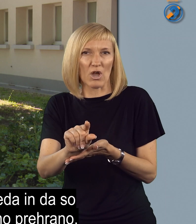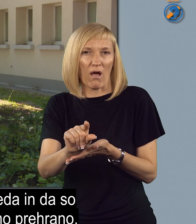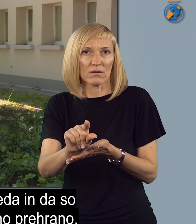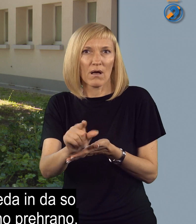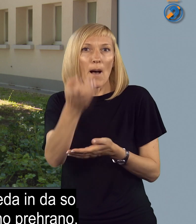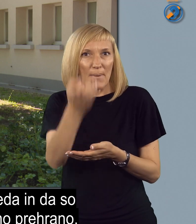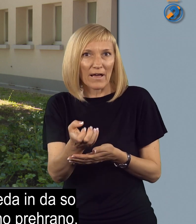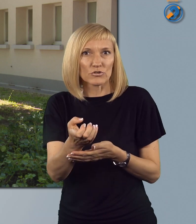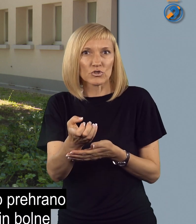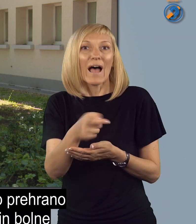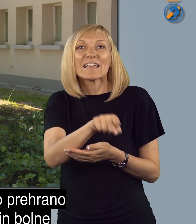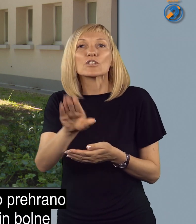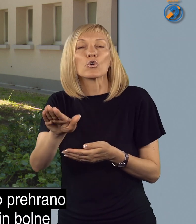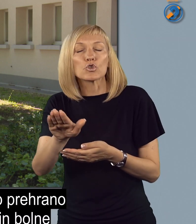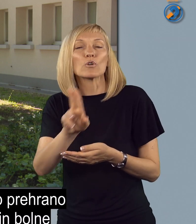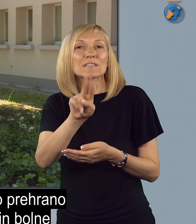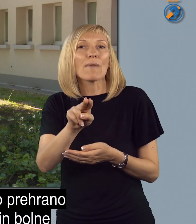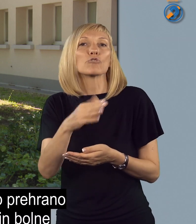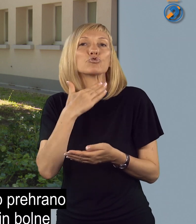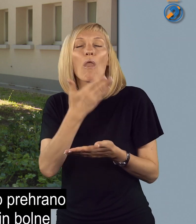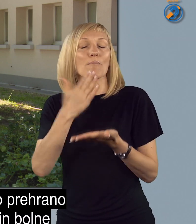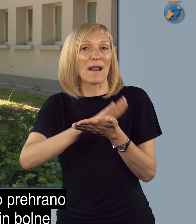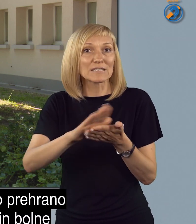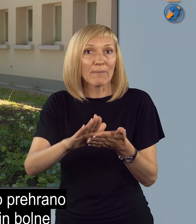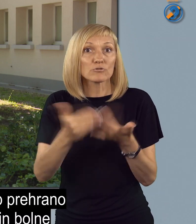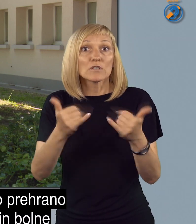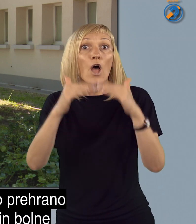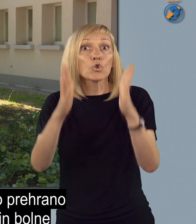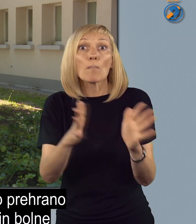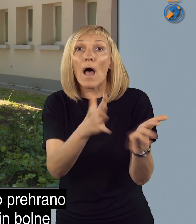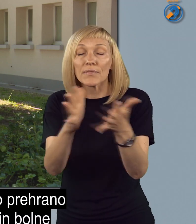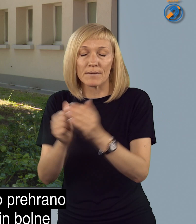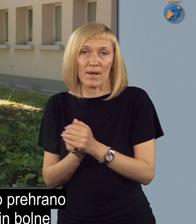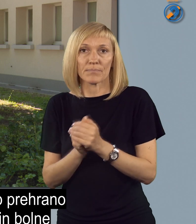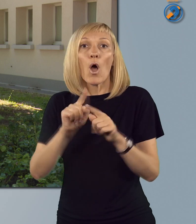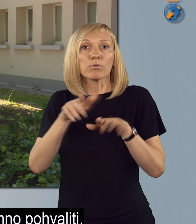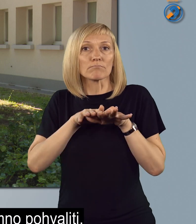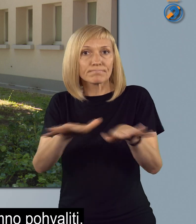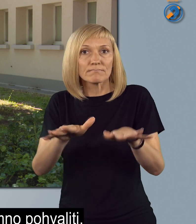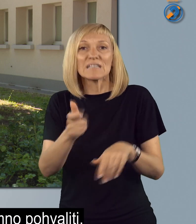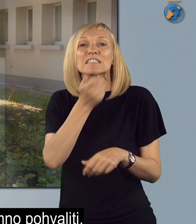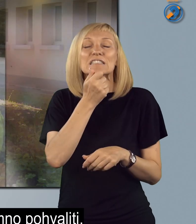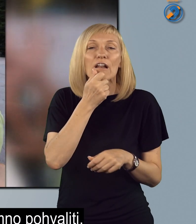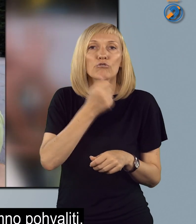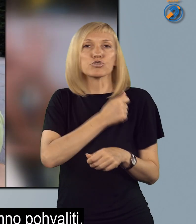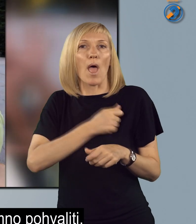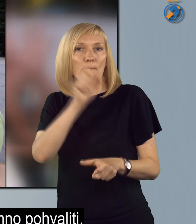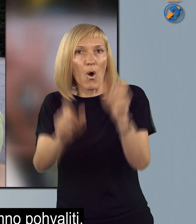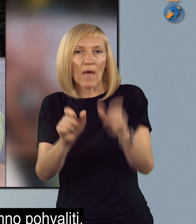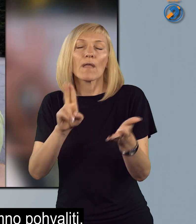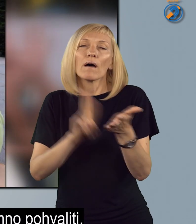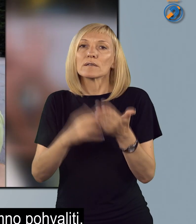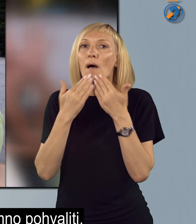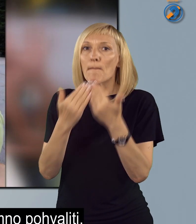brezplačno prehrano. Razširili so to toplo prehrano tudi na starejše in bolne in jaz jih moram res